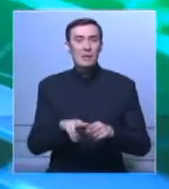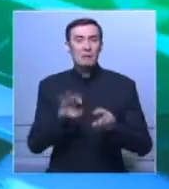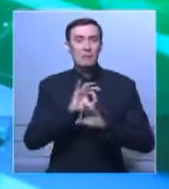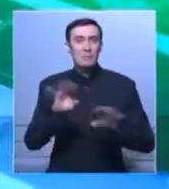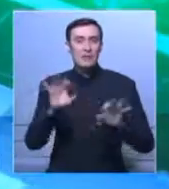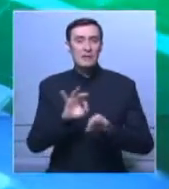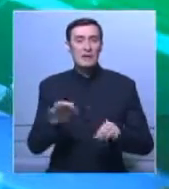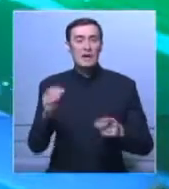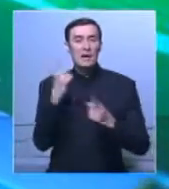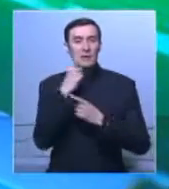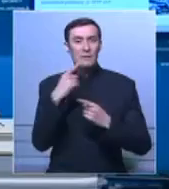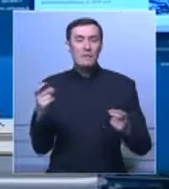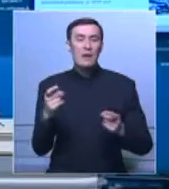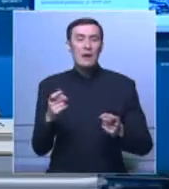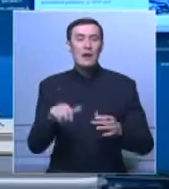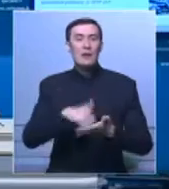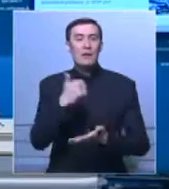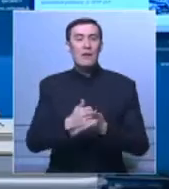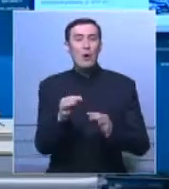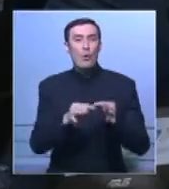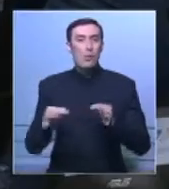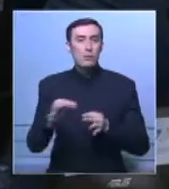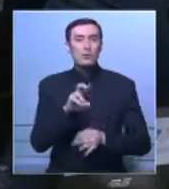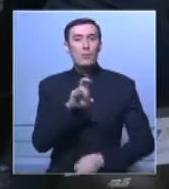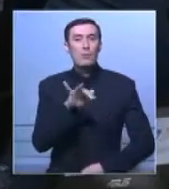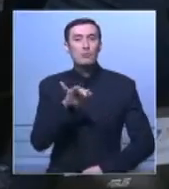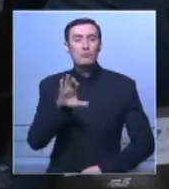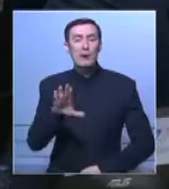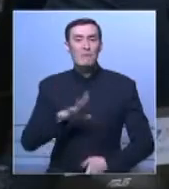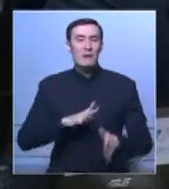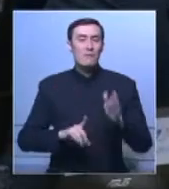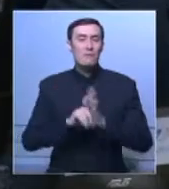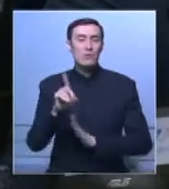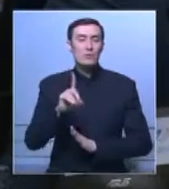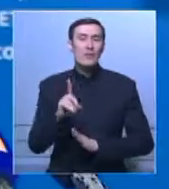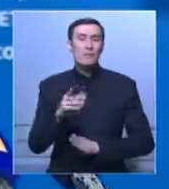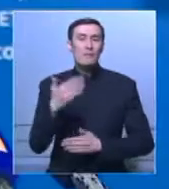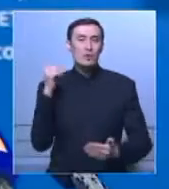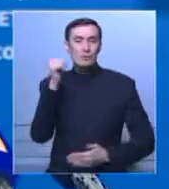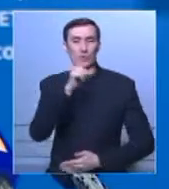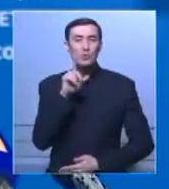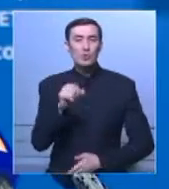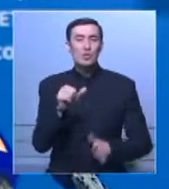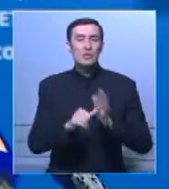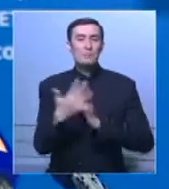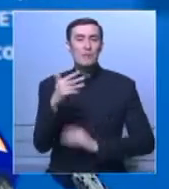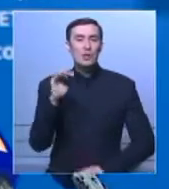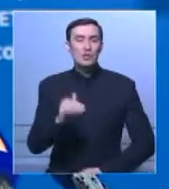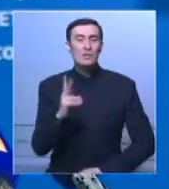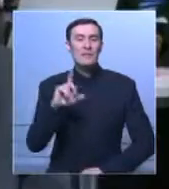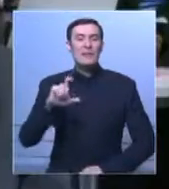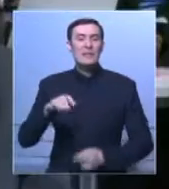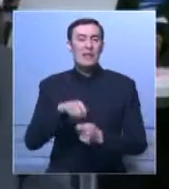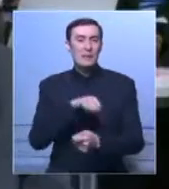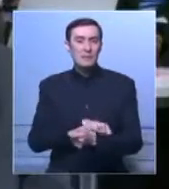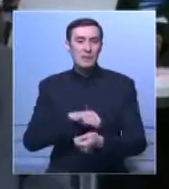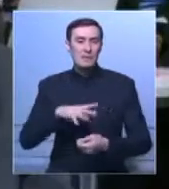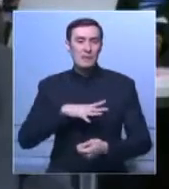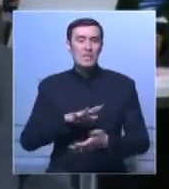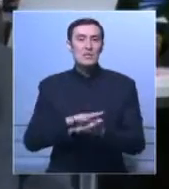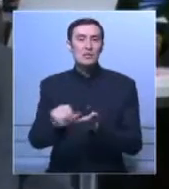Астане заявил глава региона Канат Бузумбаев. В прошлом году ввели в эксплуатацию 165 тысяч квадратных метров жилья.